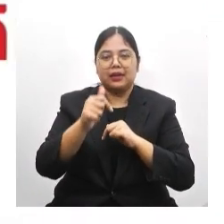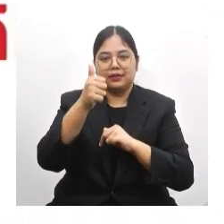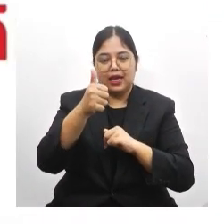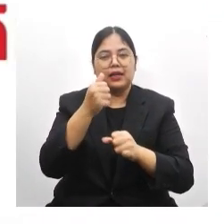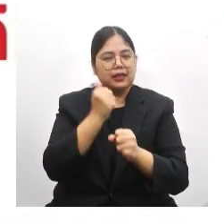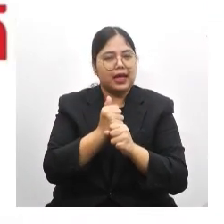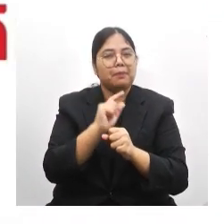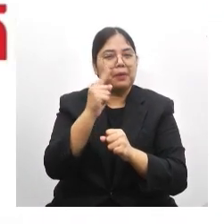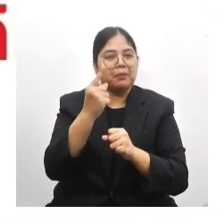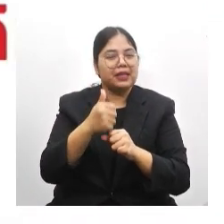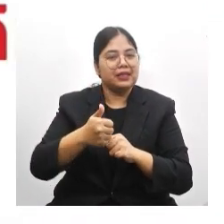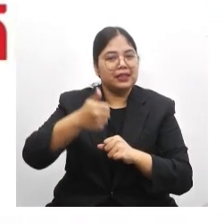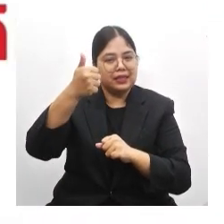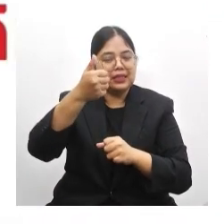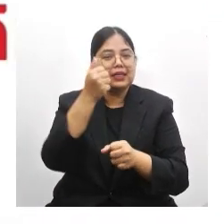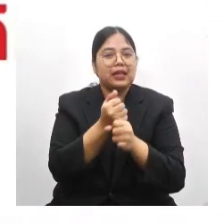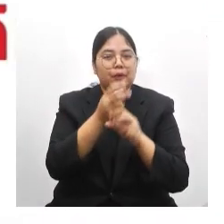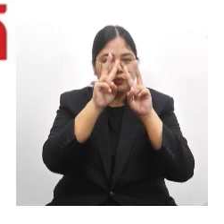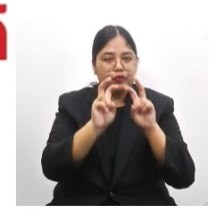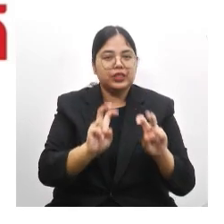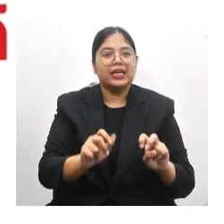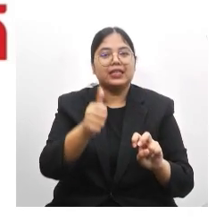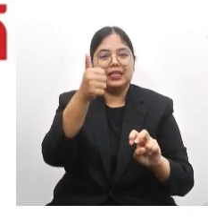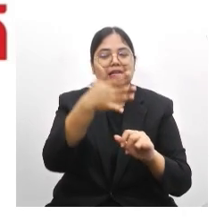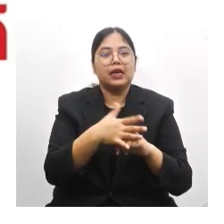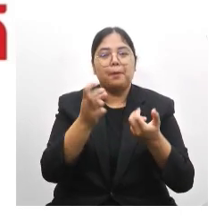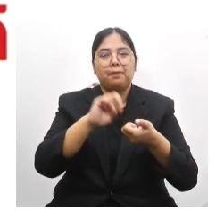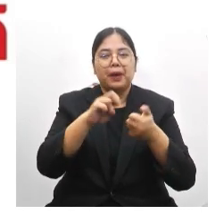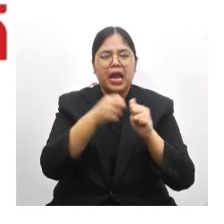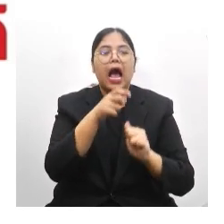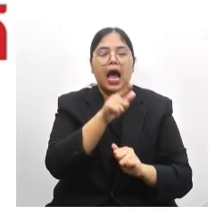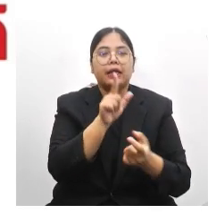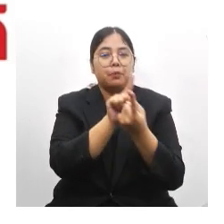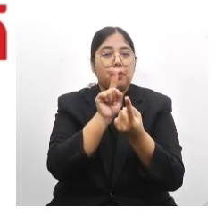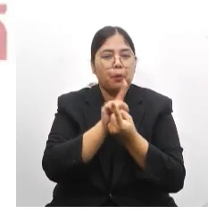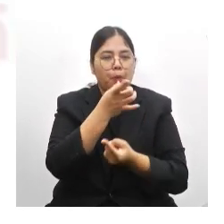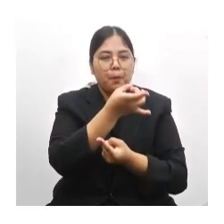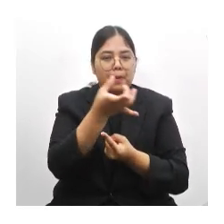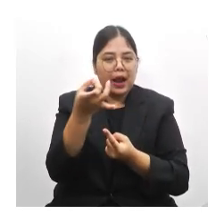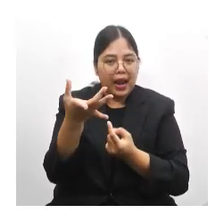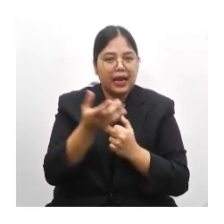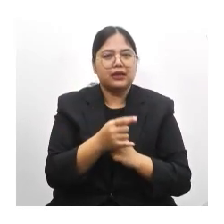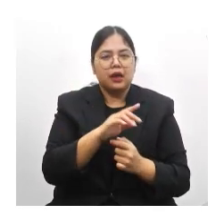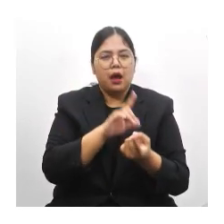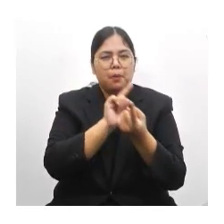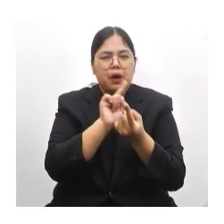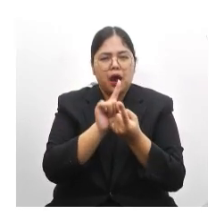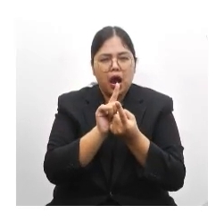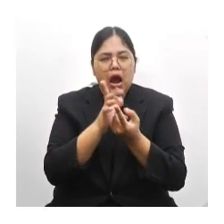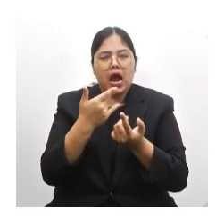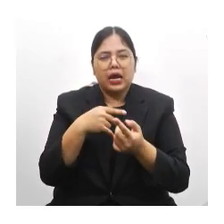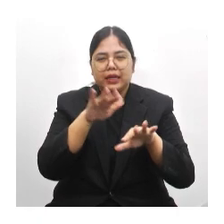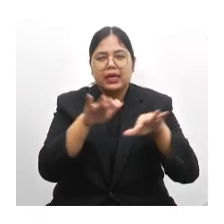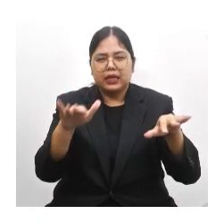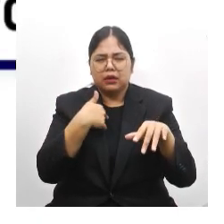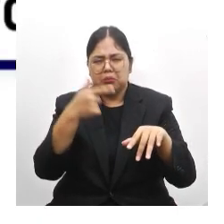ฐ์ที่ดีหรือกล่าวได้ว่าเป็นนักวิจัยที่ดีเริ่มจากปัญหาที่เกิดขึ้นในชั้นเรียนกล่าวคือนักเรียนมีมโนทัศน์ที่คลาด